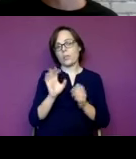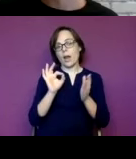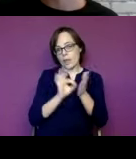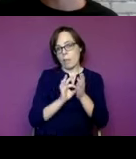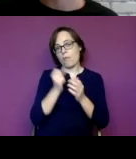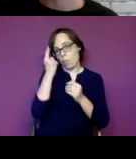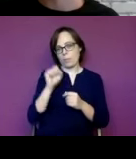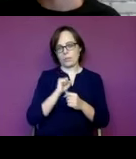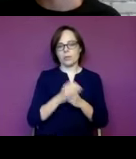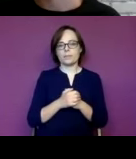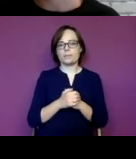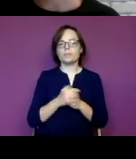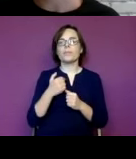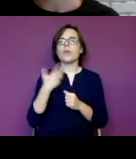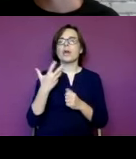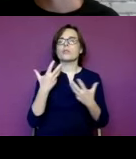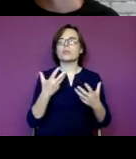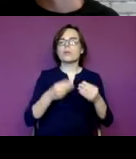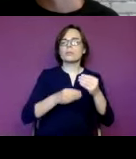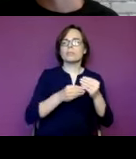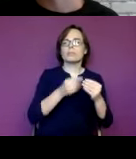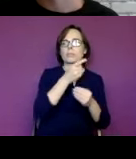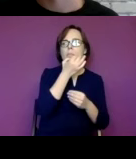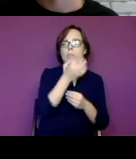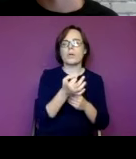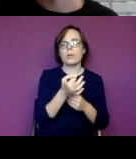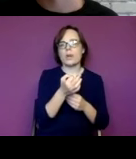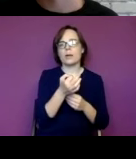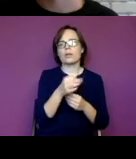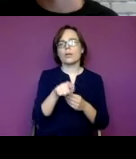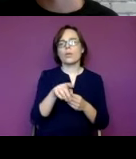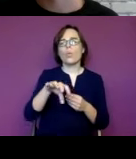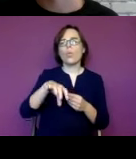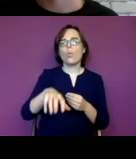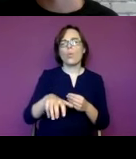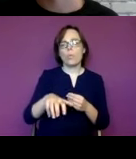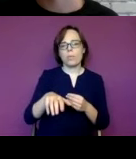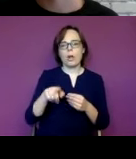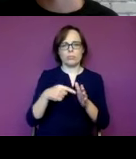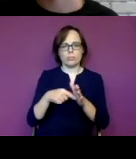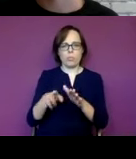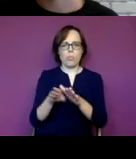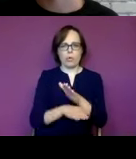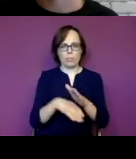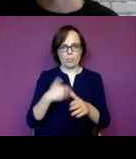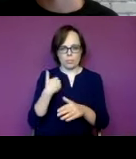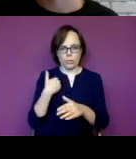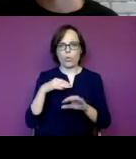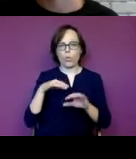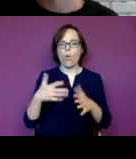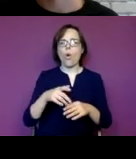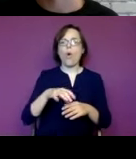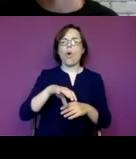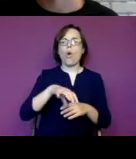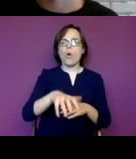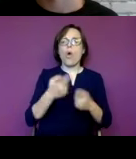się chciał jeszcze odnieść do tego pytania o tą grupę, która tutaj została trochę pominięta. Tych osób, które wychowały się na